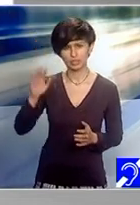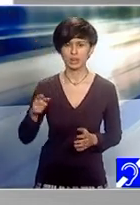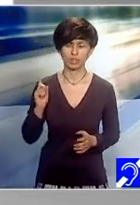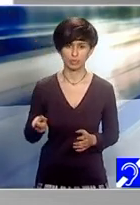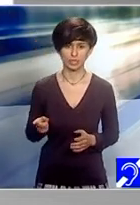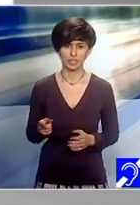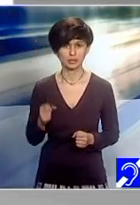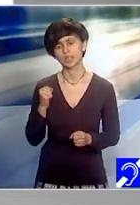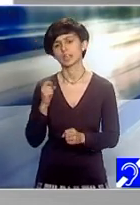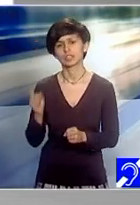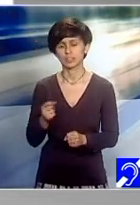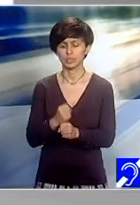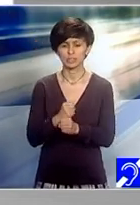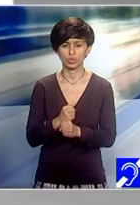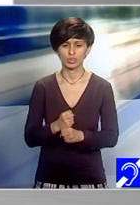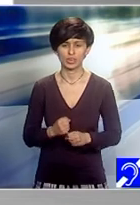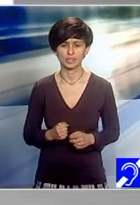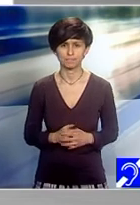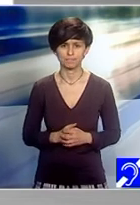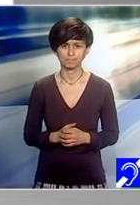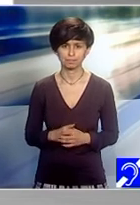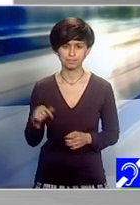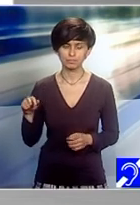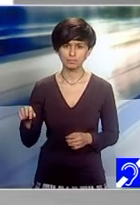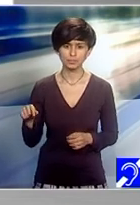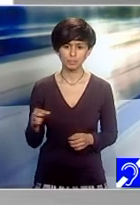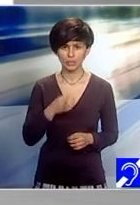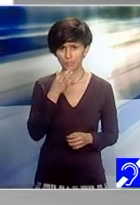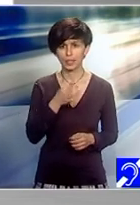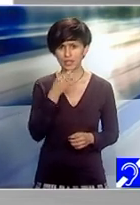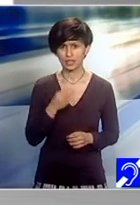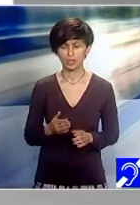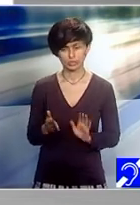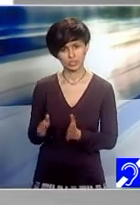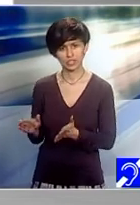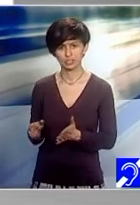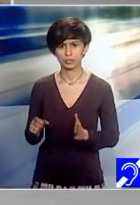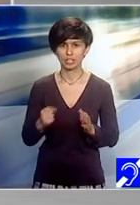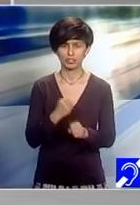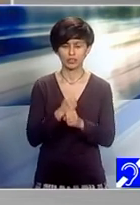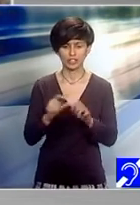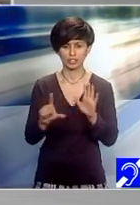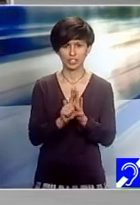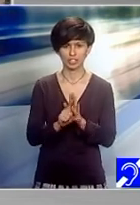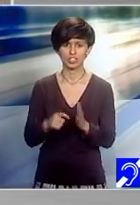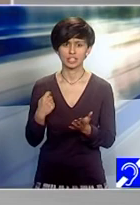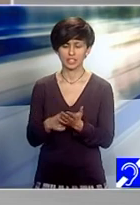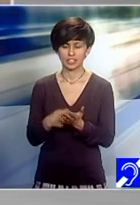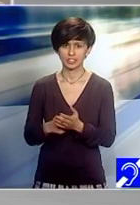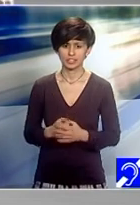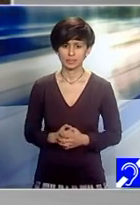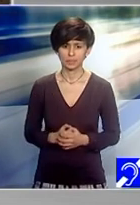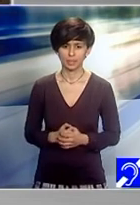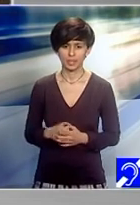îndeplinit, așa cum s-a angajat și în fața Parlamentului când a fost investit, și anume de a elabora o lege a salarizării. La protest au venit sute